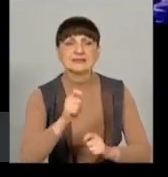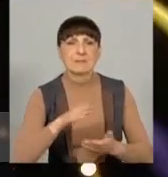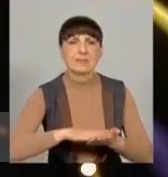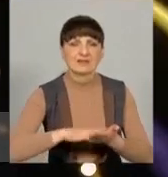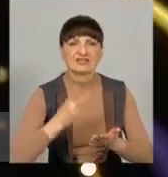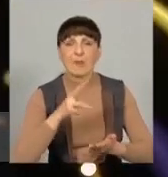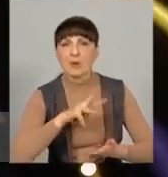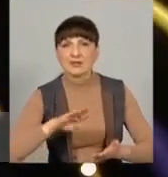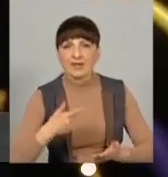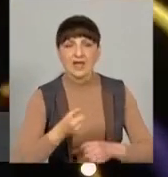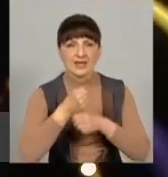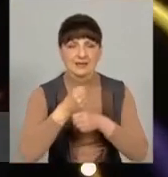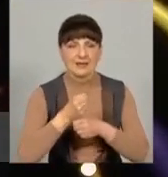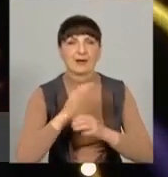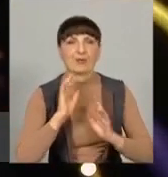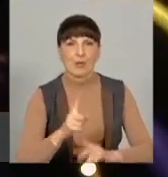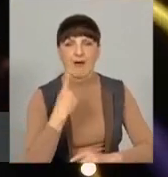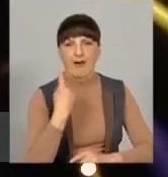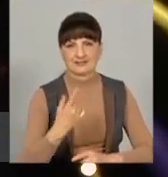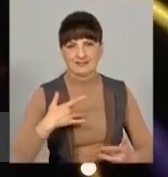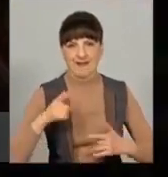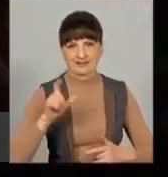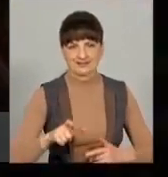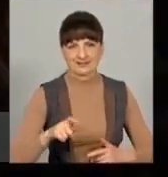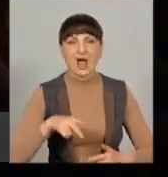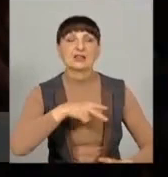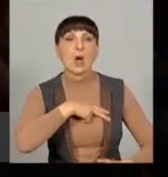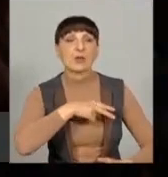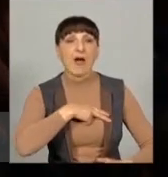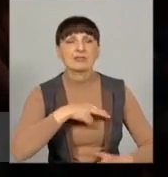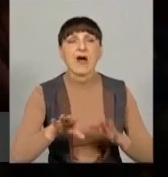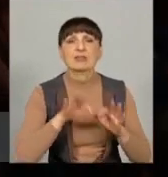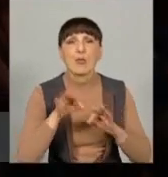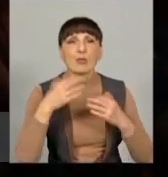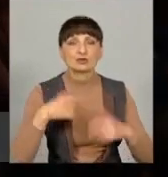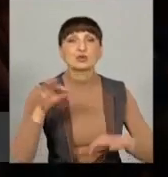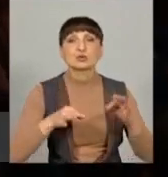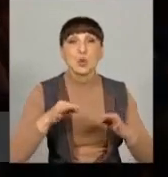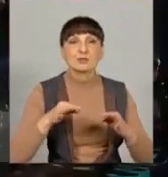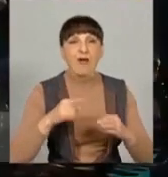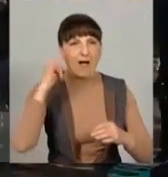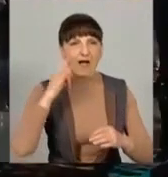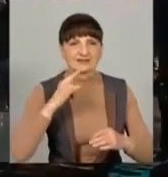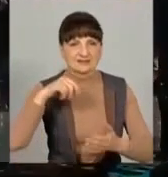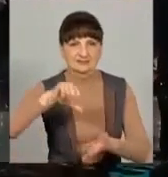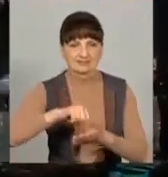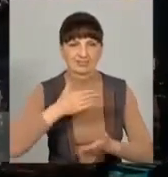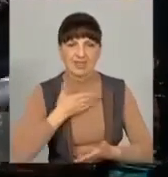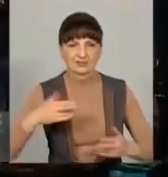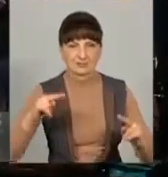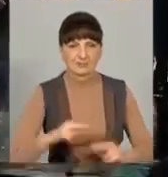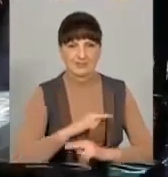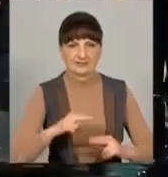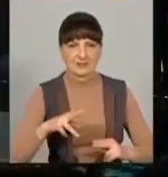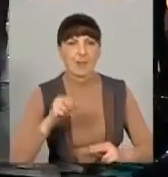в 2 миллиона тенге удостоился лишь один артист. И лауреатом по тщательному отбору судей стал казахстанский исполнитель Адильхан Макин.